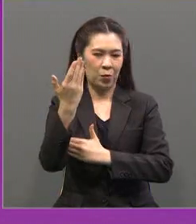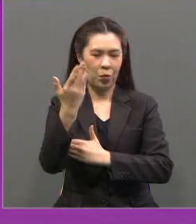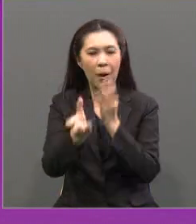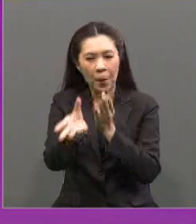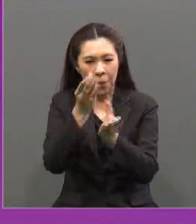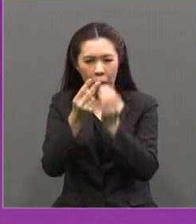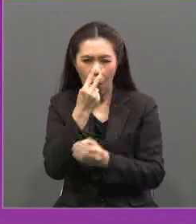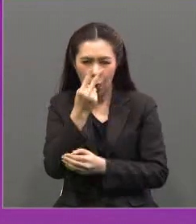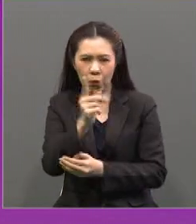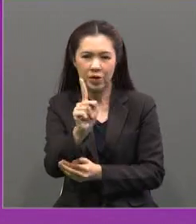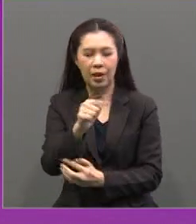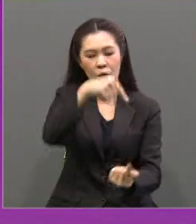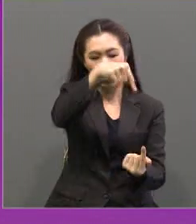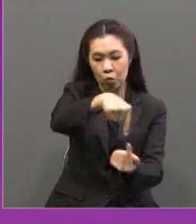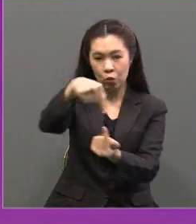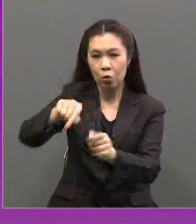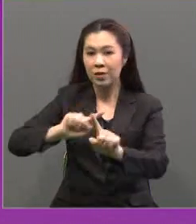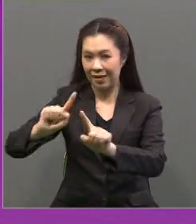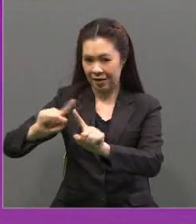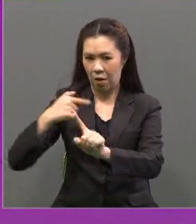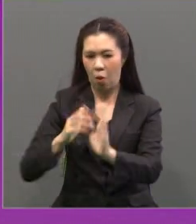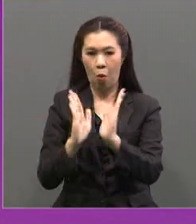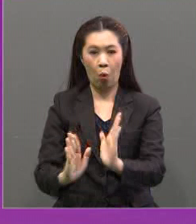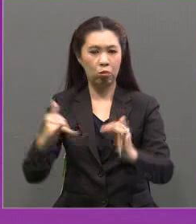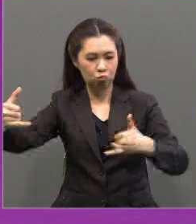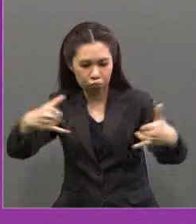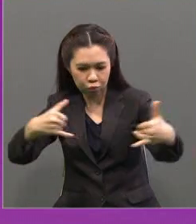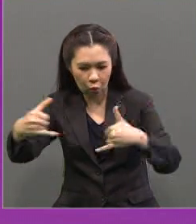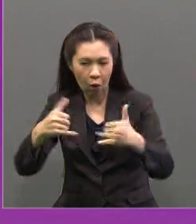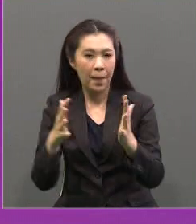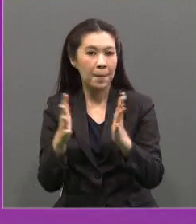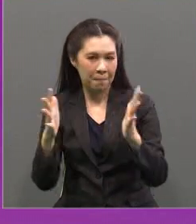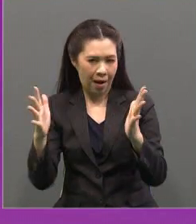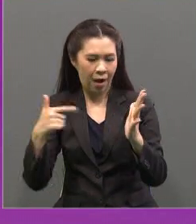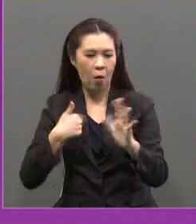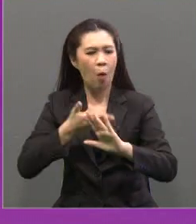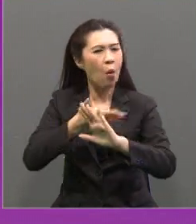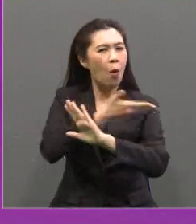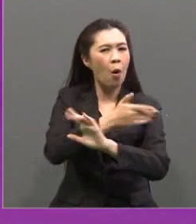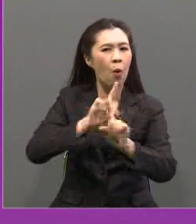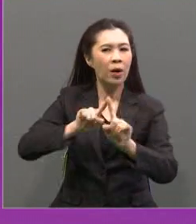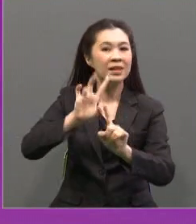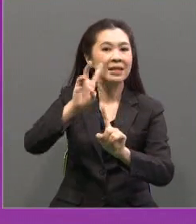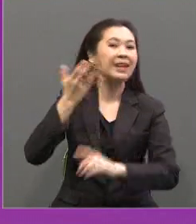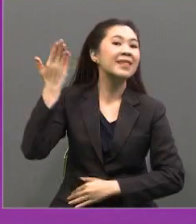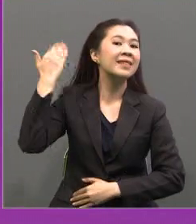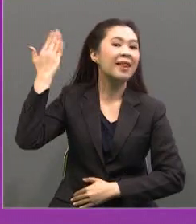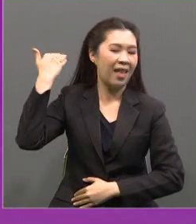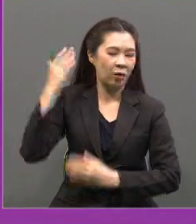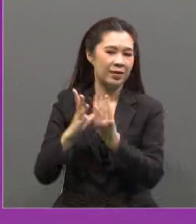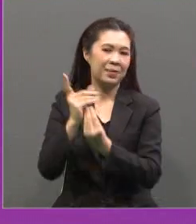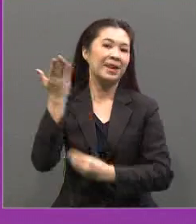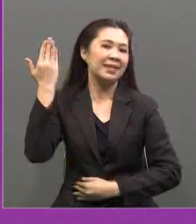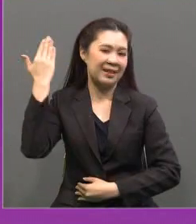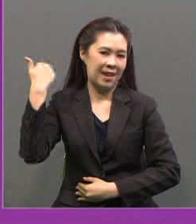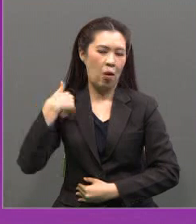จะได้เห็นว่าแต่ละหน่วยเองมีผู้มาใช้สิทธิ์จำนวนมากเพียงผมเองไปใช้สิทธิ์ตั้งแต่เลือกตั้งล่วงหน้าแล้วบ้านอยู่อุบลแต่ที่แล้วใช่โทรไป